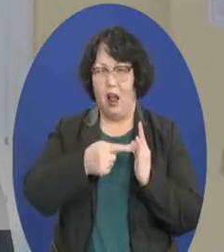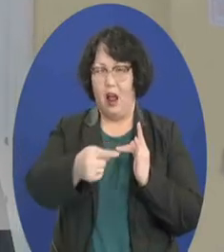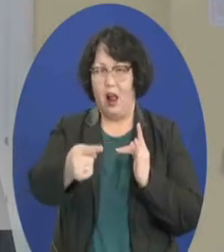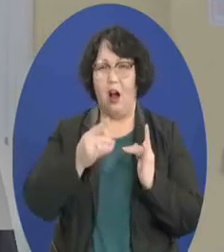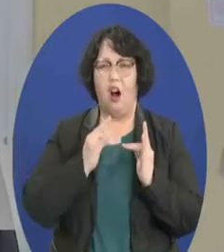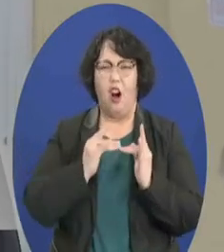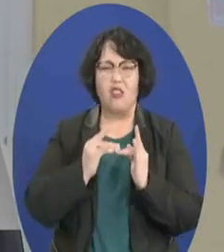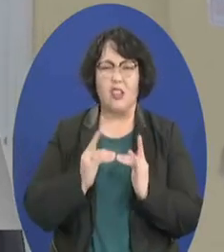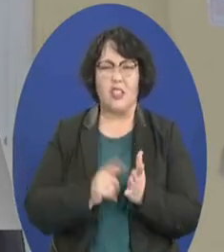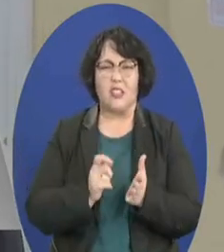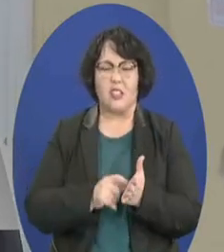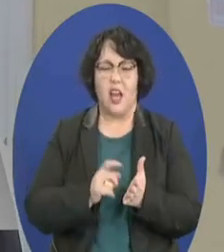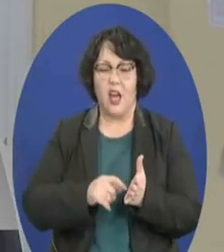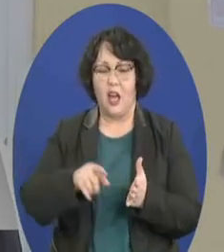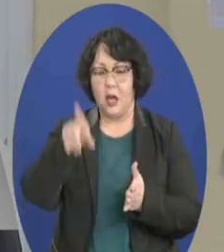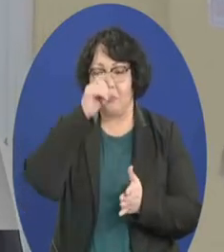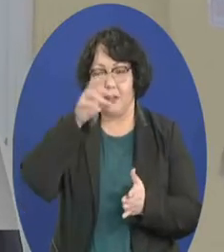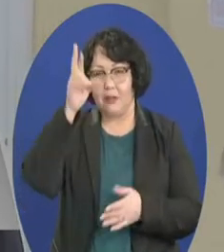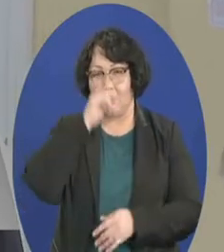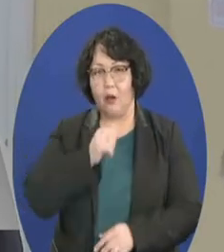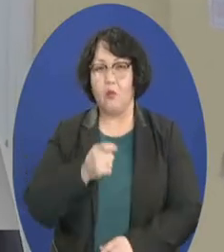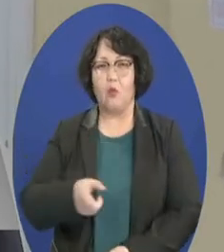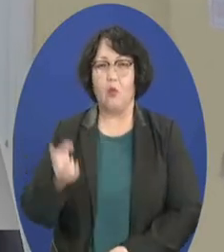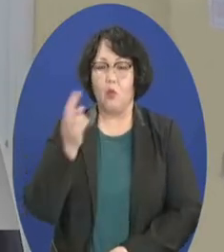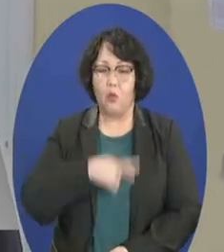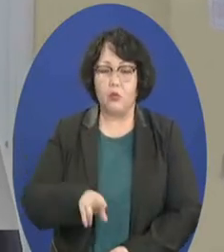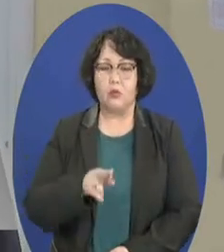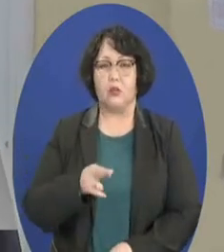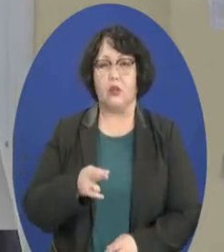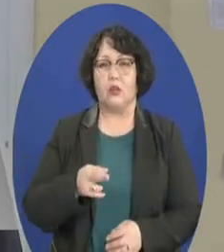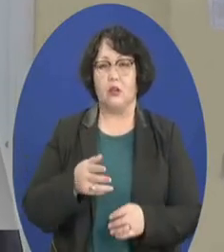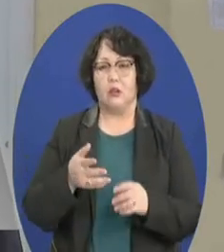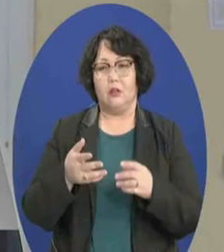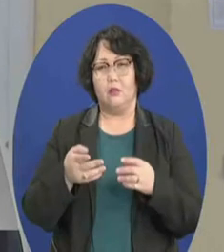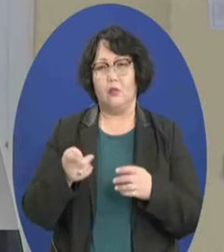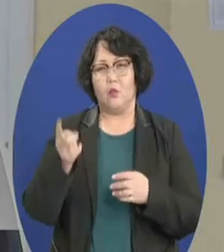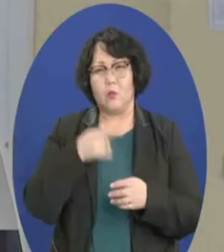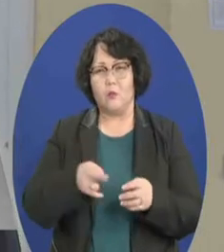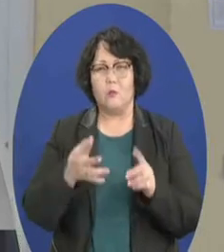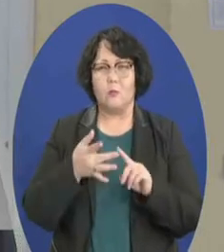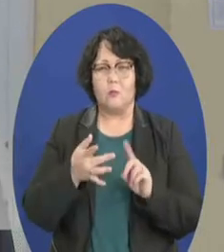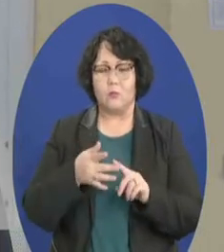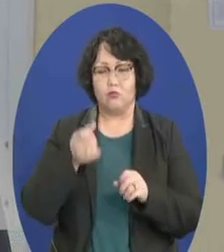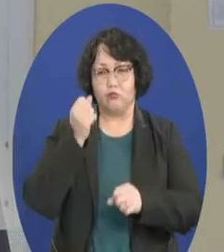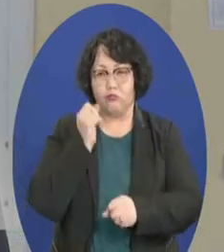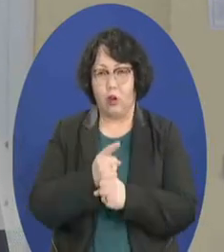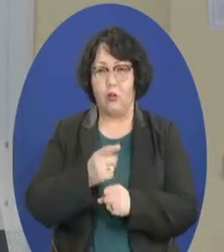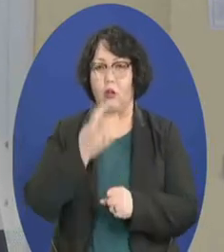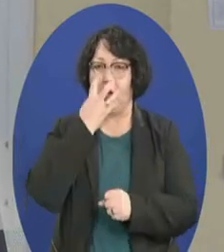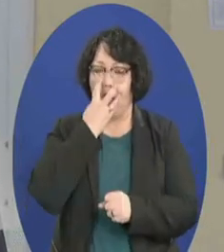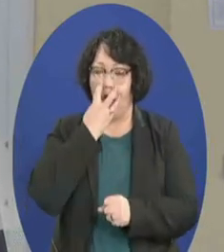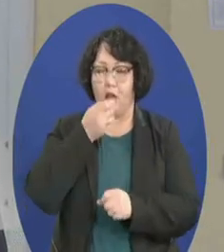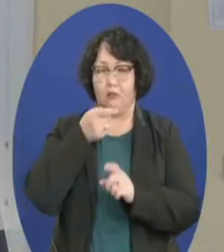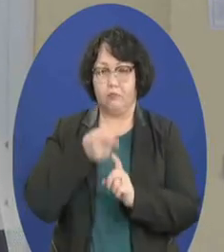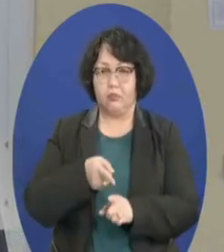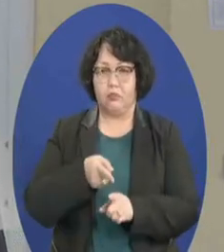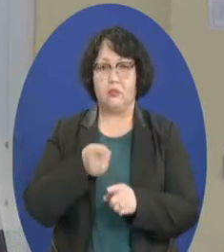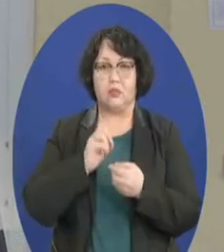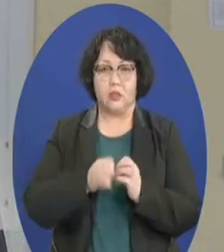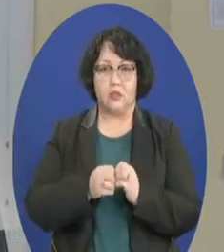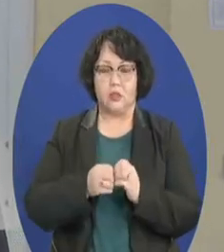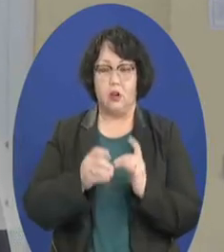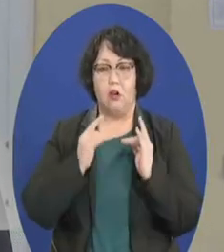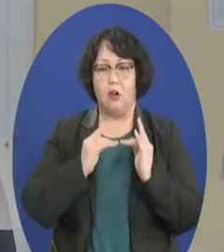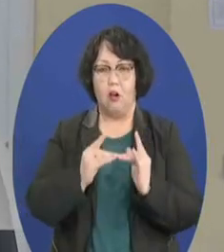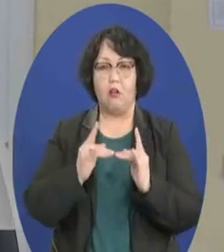ялангуяа одоо эрүүл мэндийн яамны зүгээс хүнд хүн болон хөндөвтөр хүндрүүгээ чиглэсэн эрчим тэмцэлхээний орны үг бол нэлээд